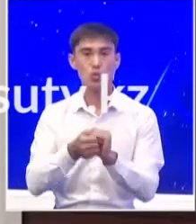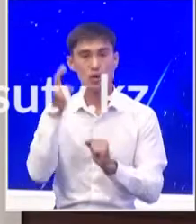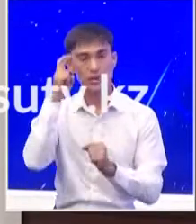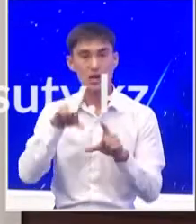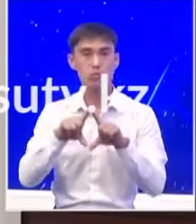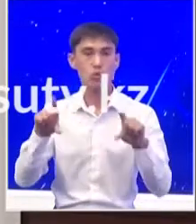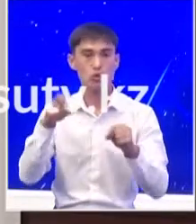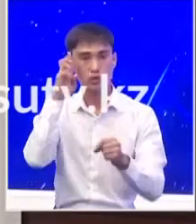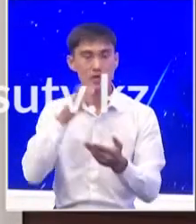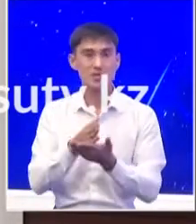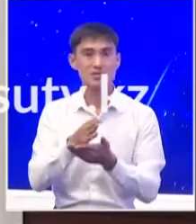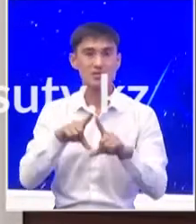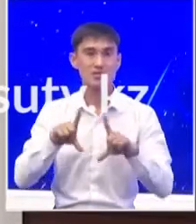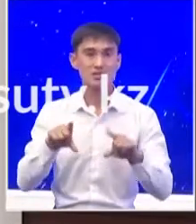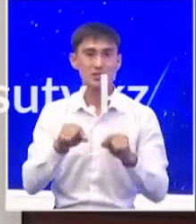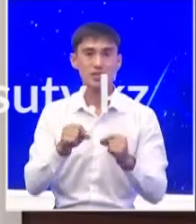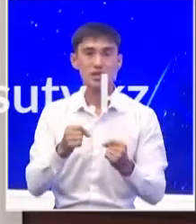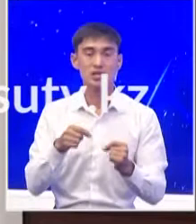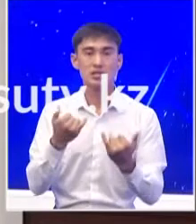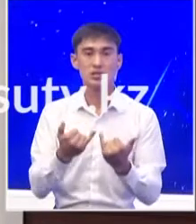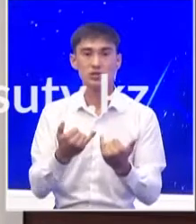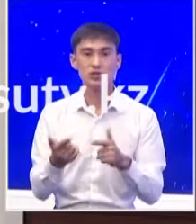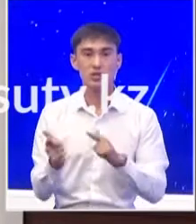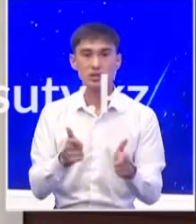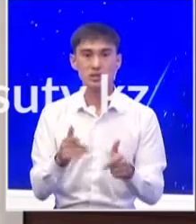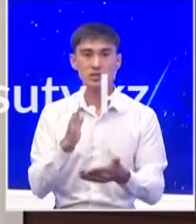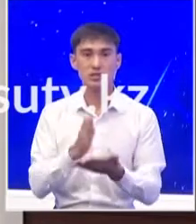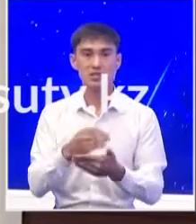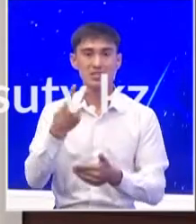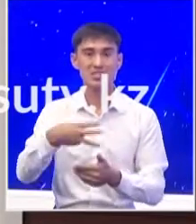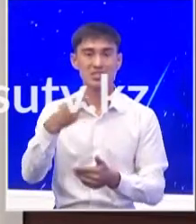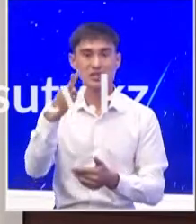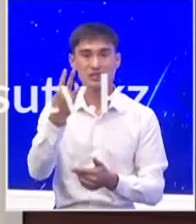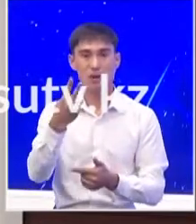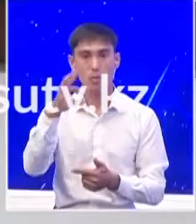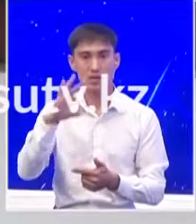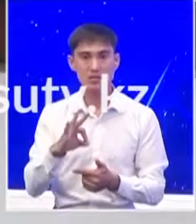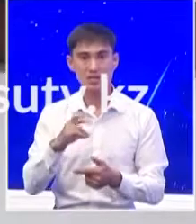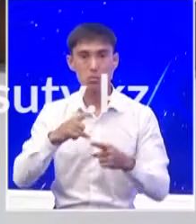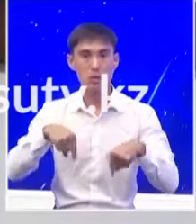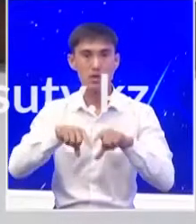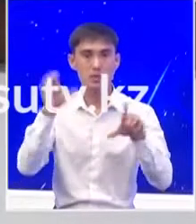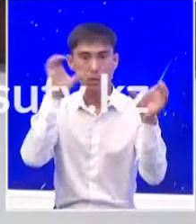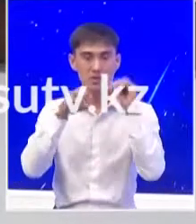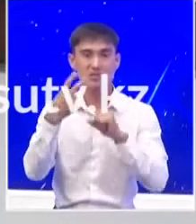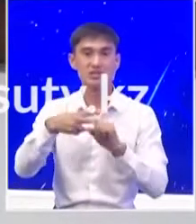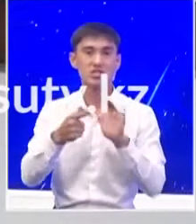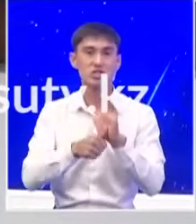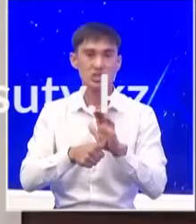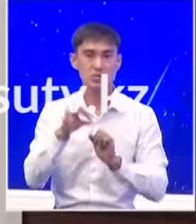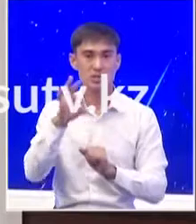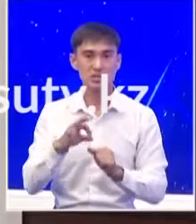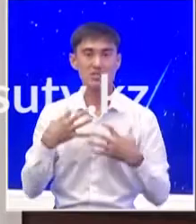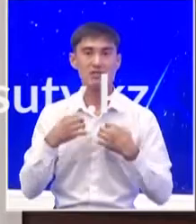на сегодняшний день 7 676 тонн. Это 32%. По объектам образования 26%,